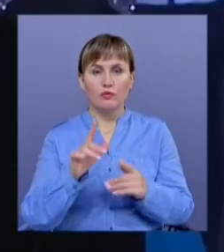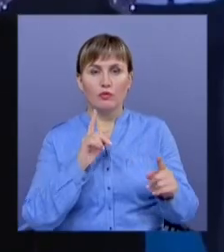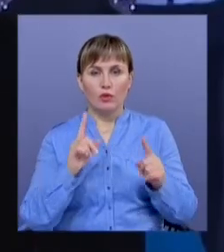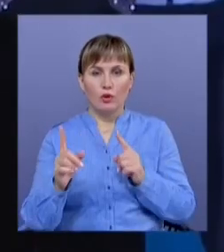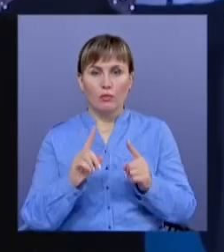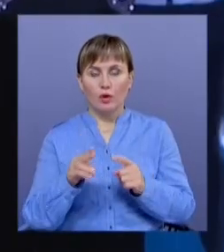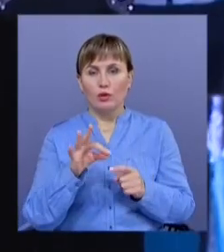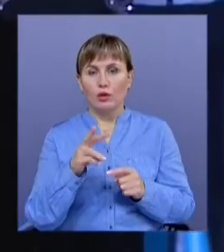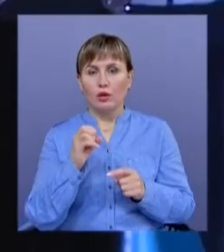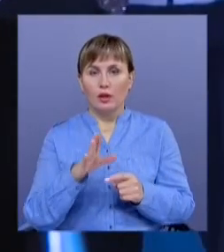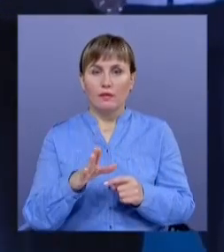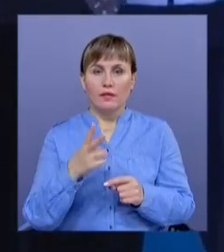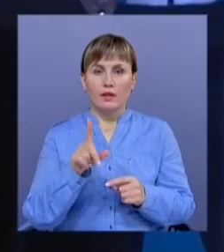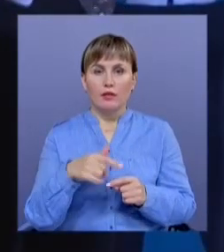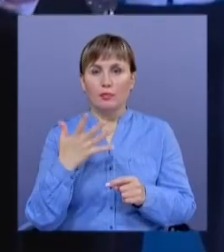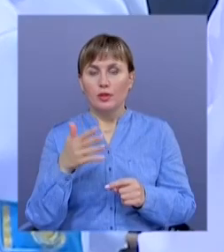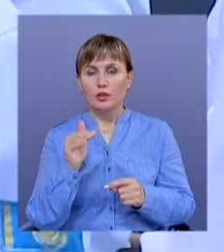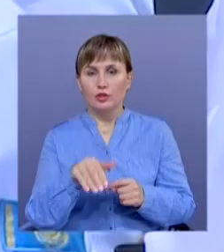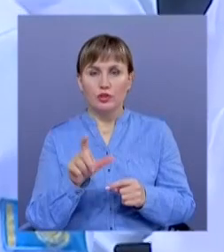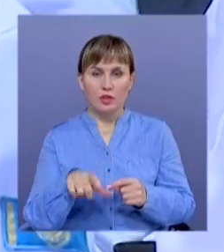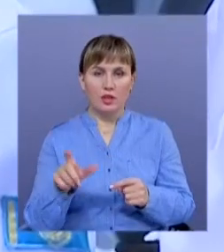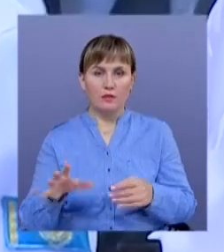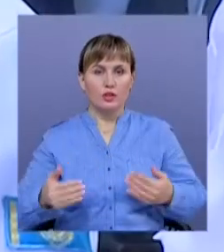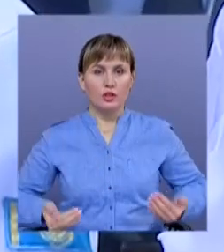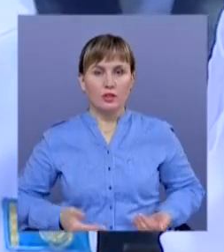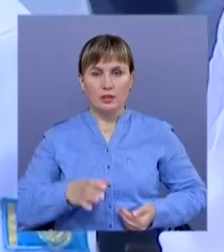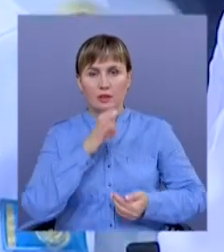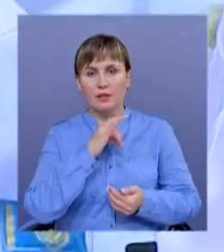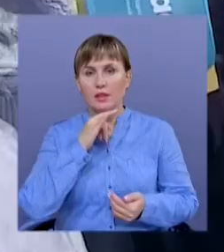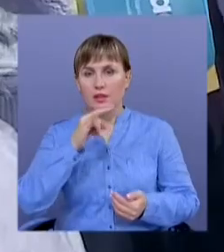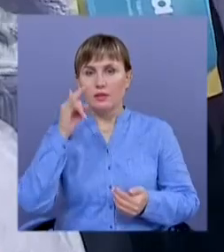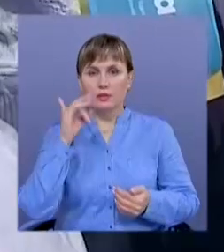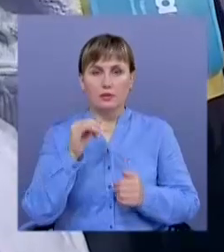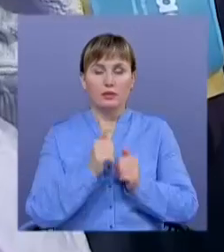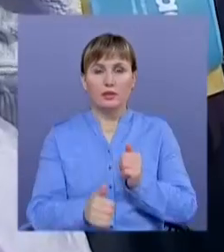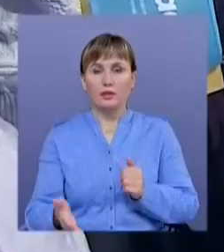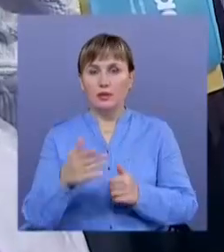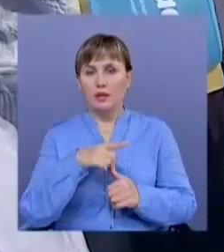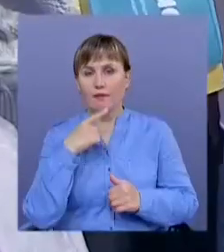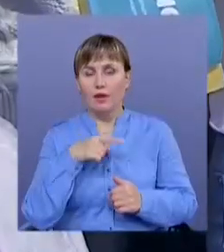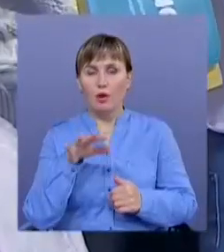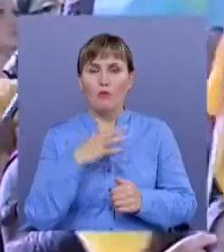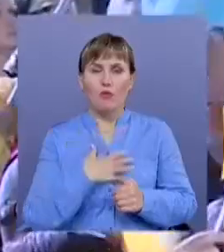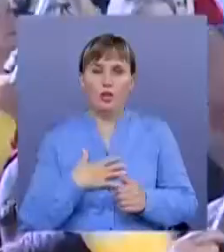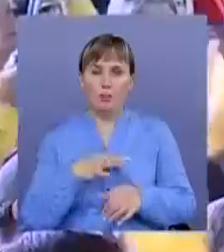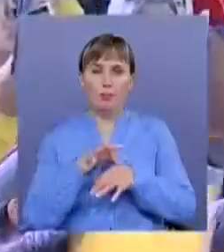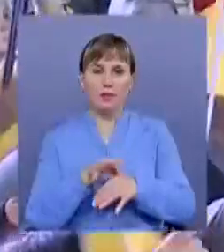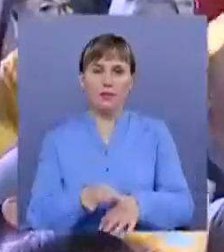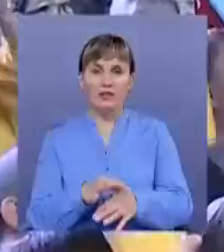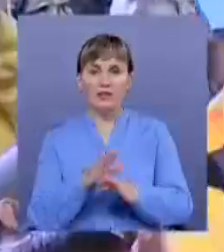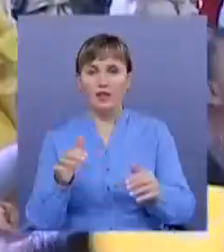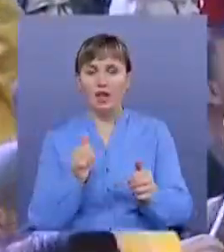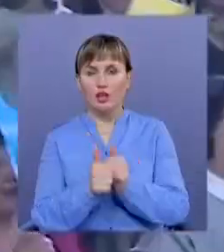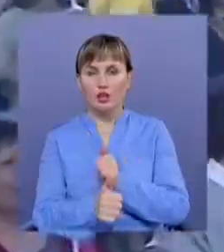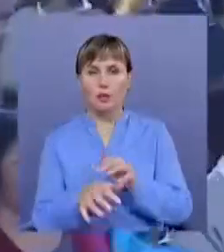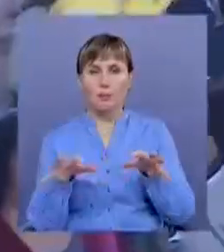сторонников Токаева. 2500 человек – все жители Северного Казахстана. Каждый из них сегодня говорил о важности проведения внеочередных